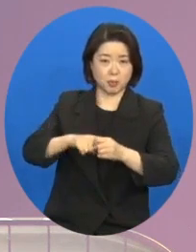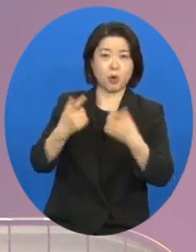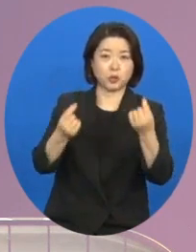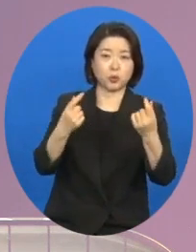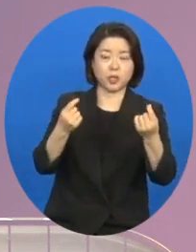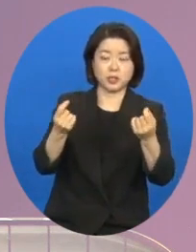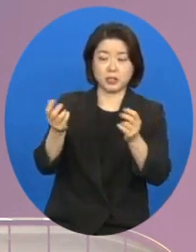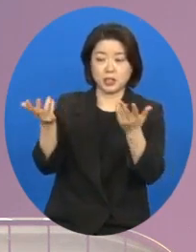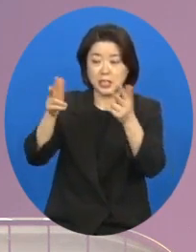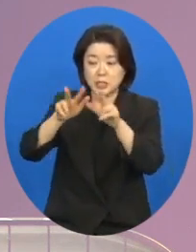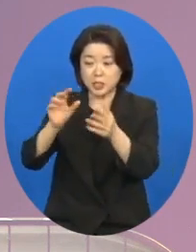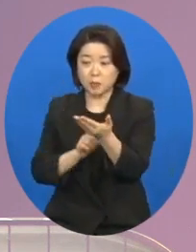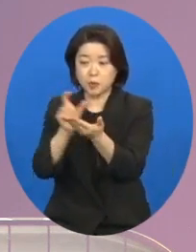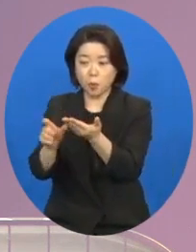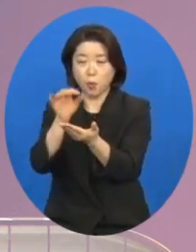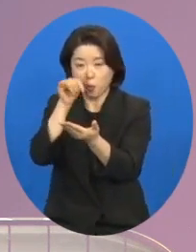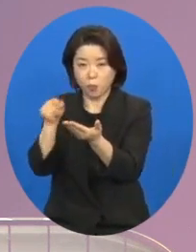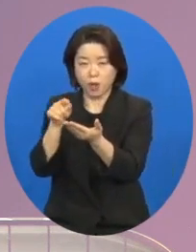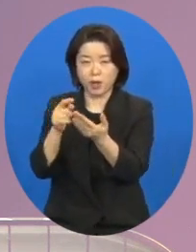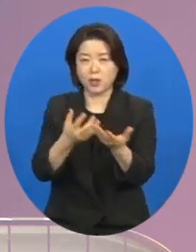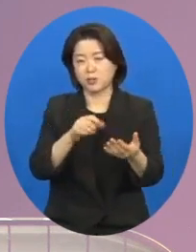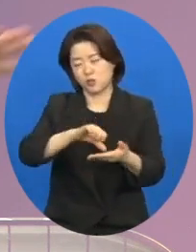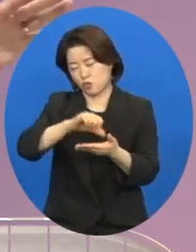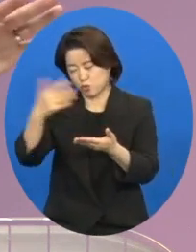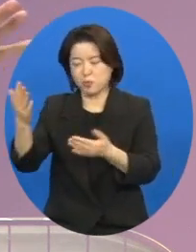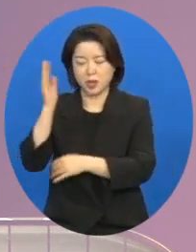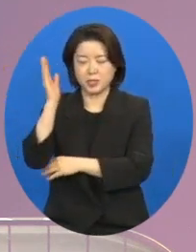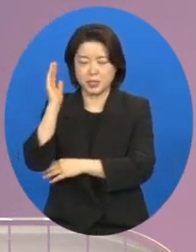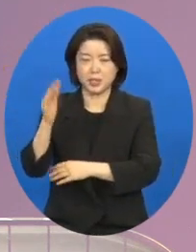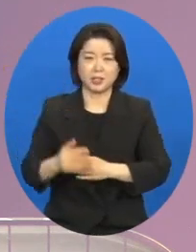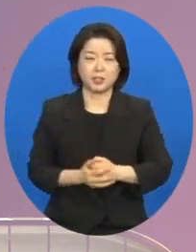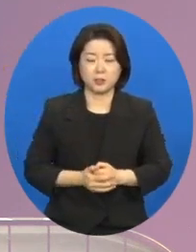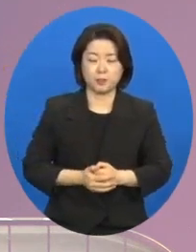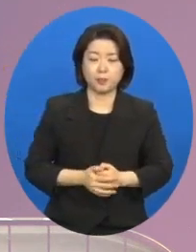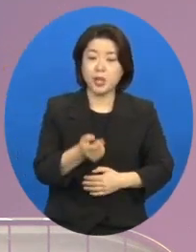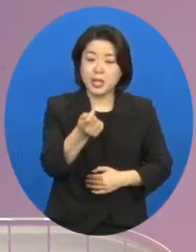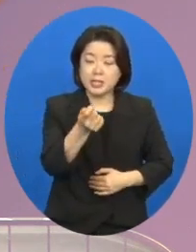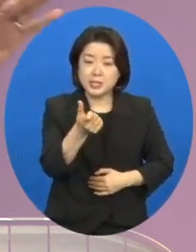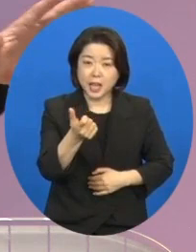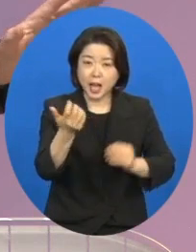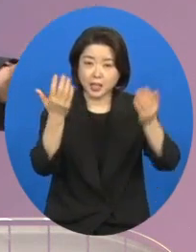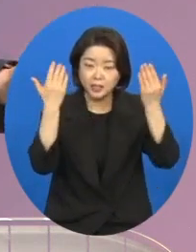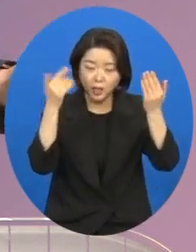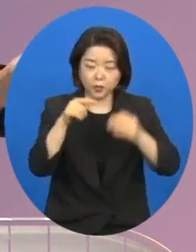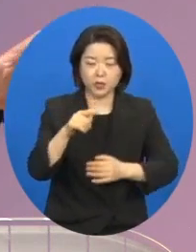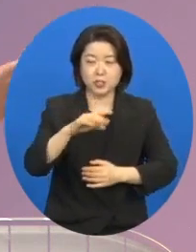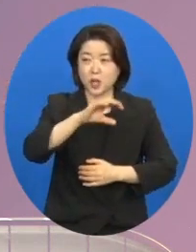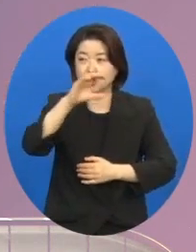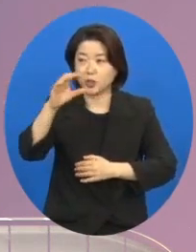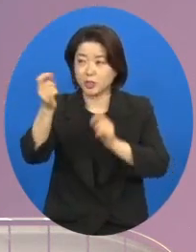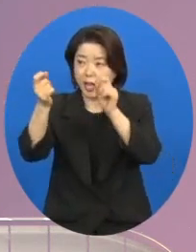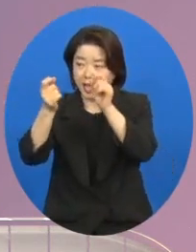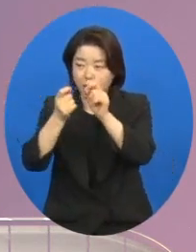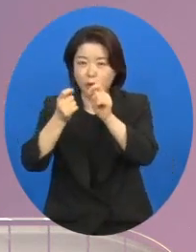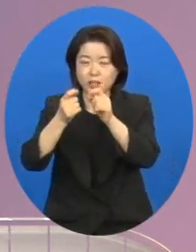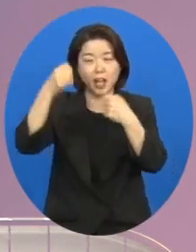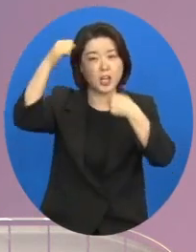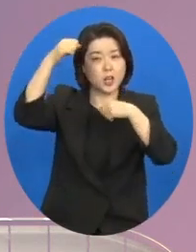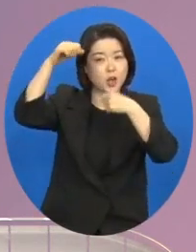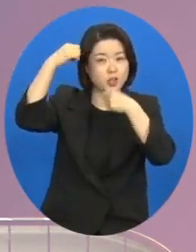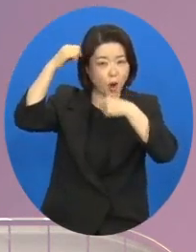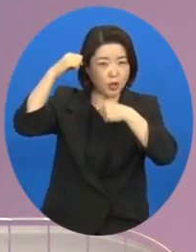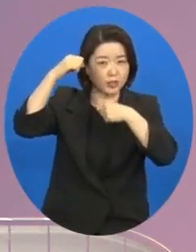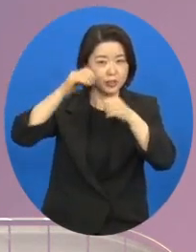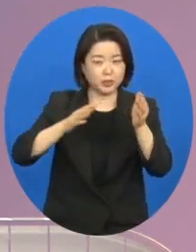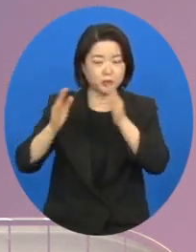실려서 굉장히 유명한 이야기, 아마 많은 분들이 아실 겁니다. 작은 학교에서 성탄절이 다가오니까 연극을 준비했어요. 바로 요셉과 마리아가